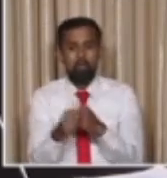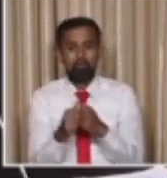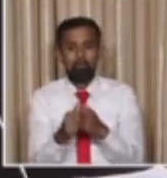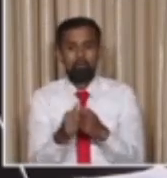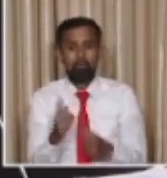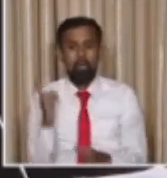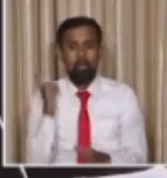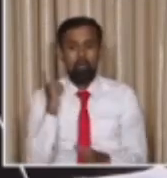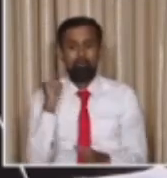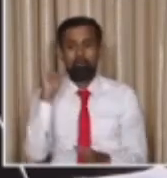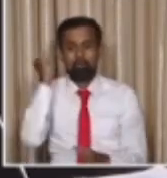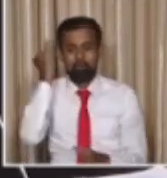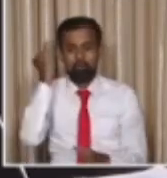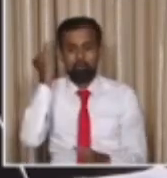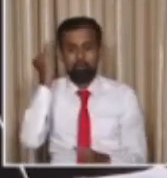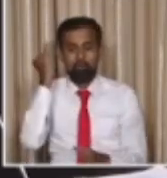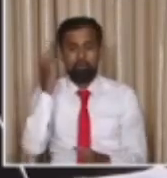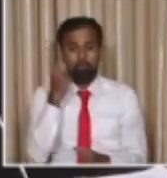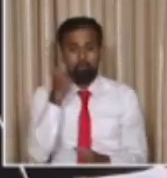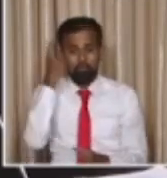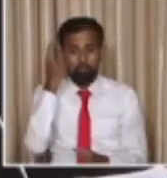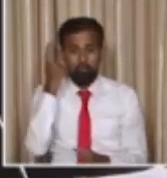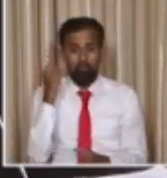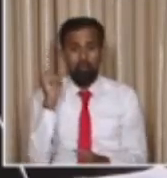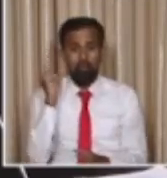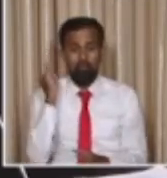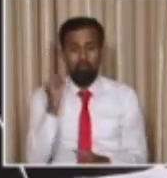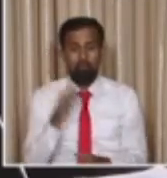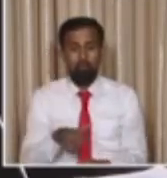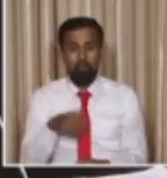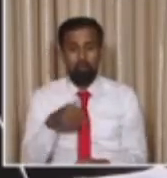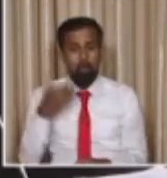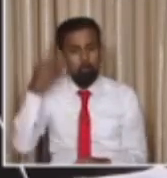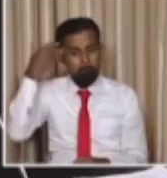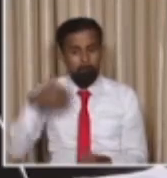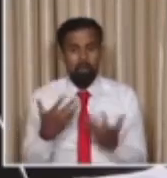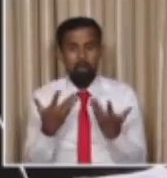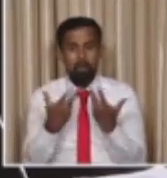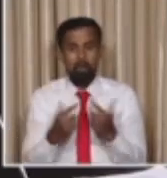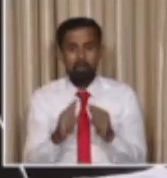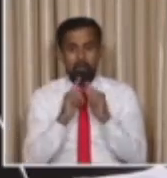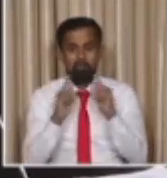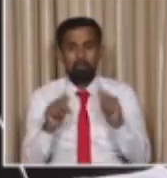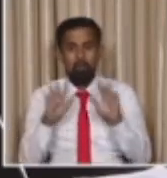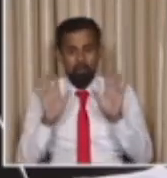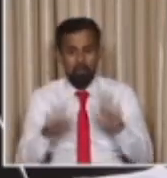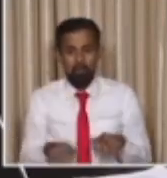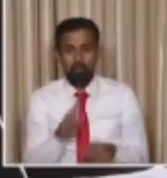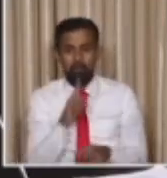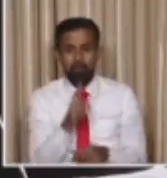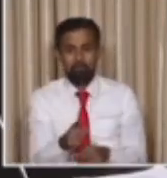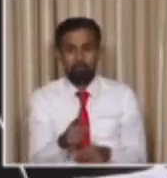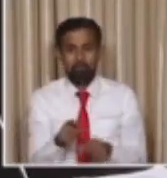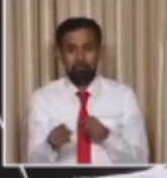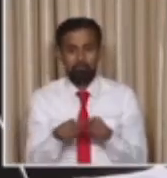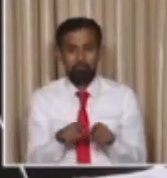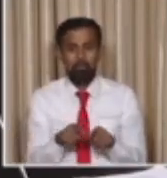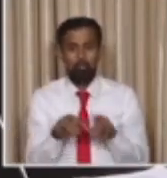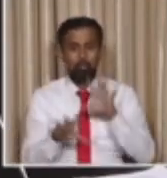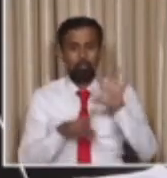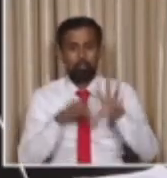ප්‍රදානියා බුද්ධයන්ස ප්‍රධානියාගේ ඕනකමට තමයි මියගිය ගාන ප්‍රකාශ කරන තත්වයට අවසානයේ අපි පත් වුණේ. ඒ විදිහට